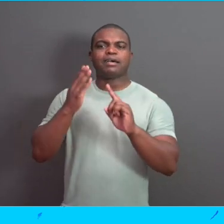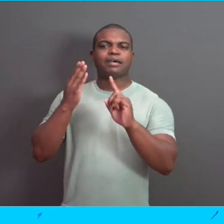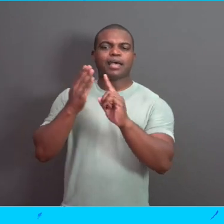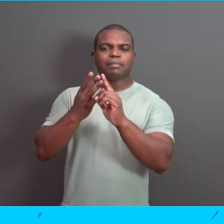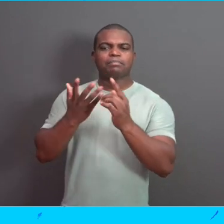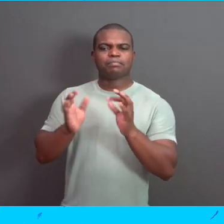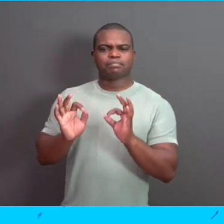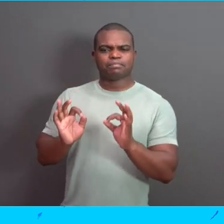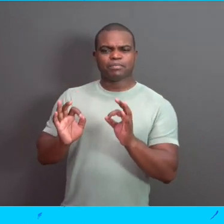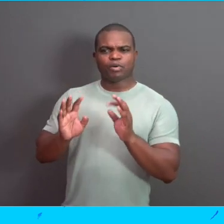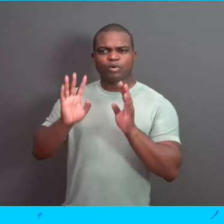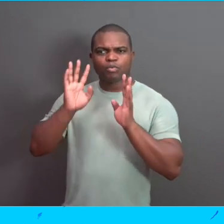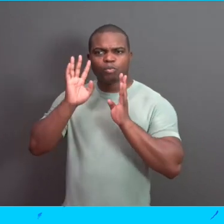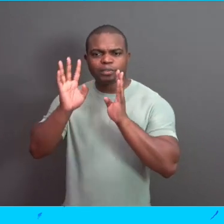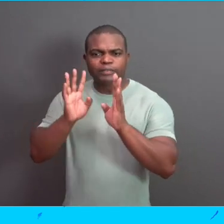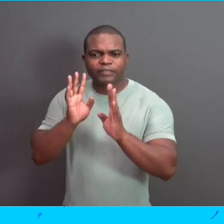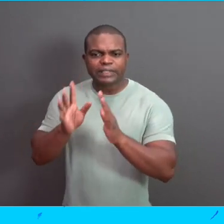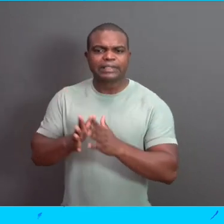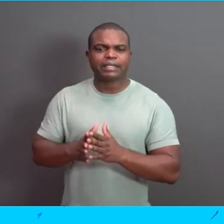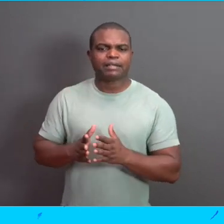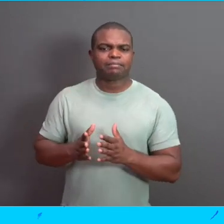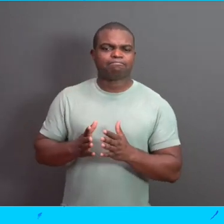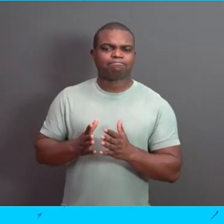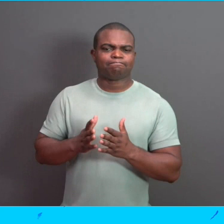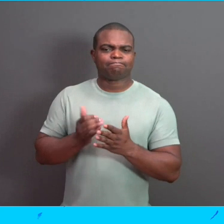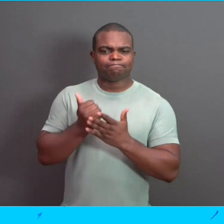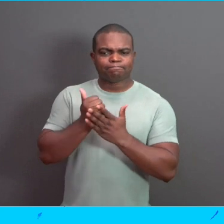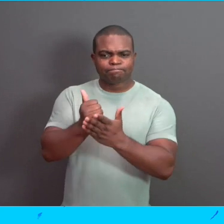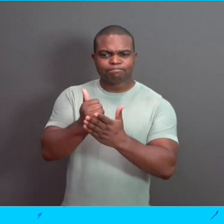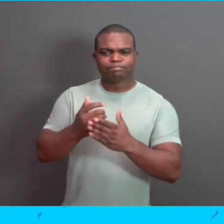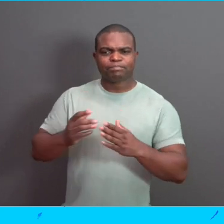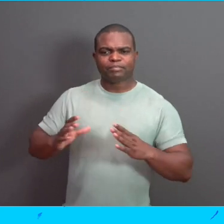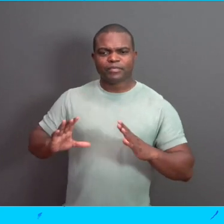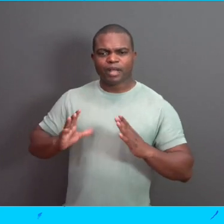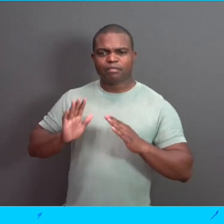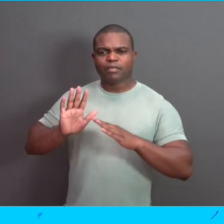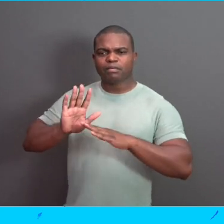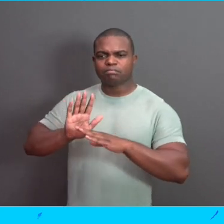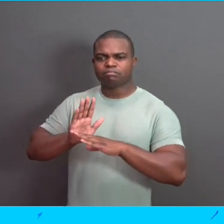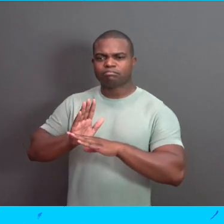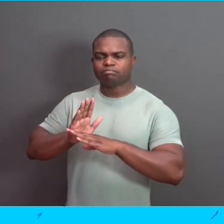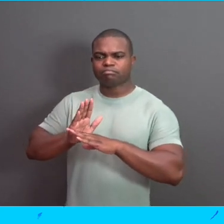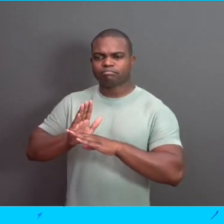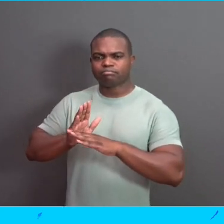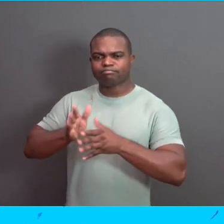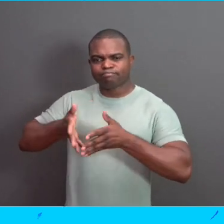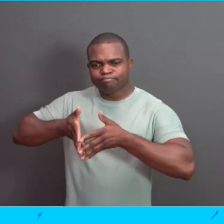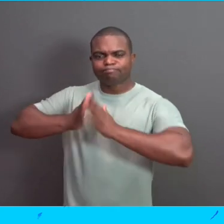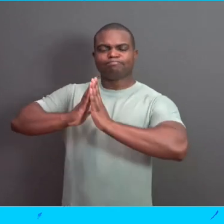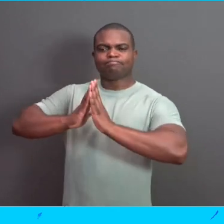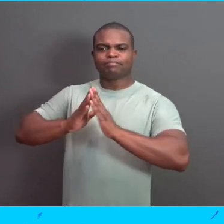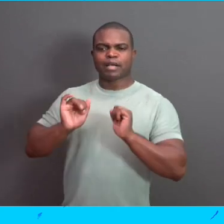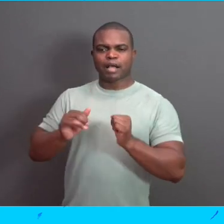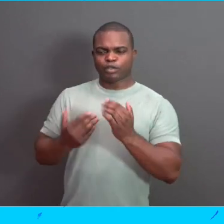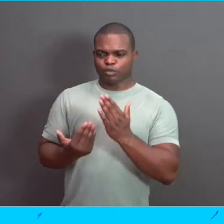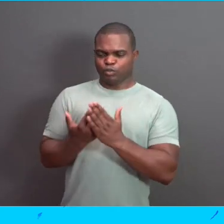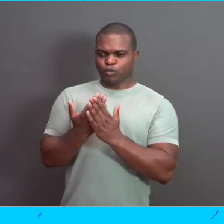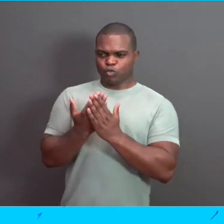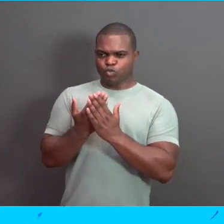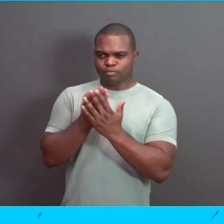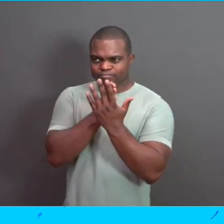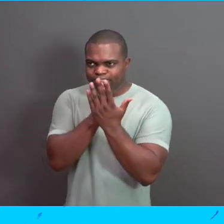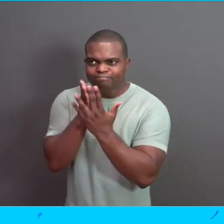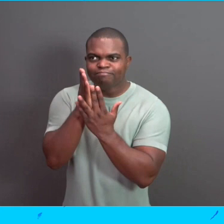cette phase de la vie, explorer de nouvelles choses, mais en même temps, la sécurité. Et ça a besoin